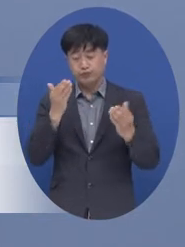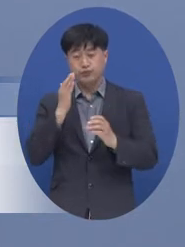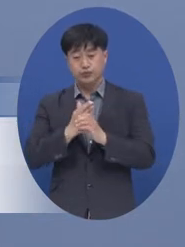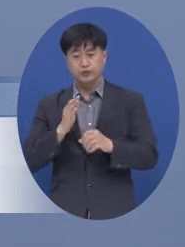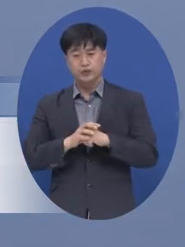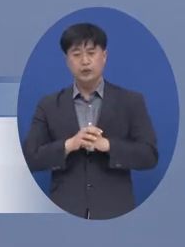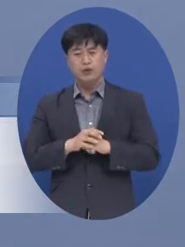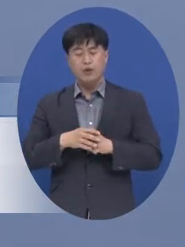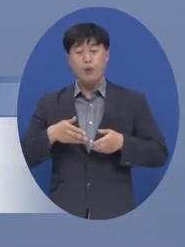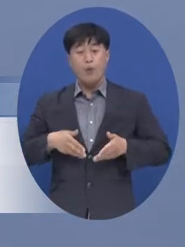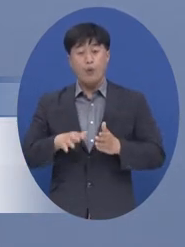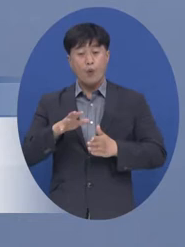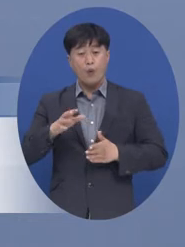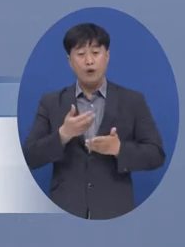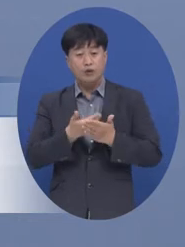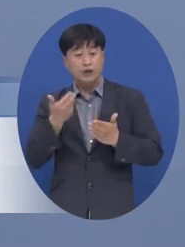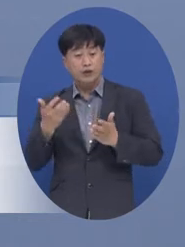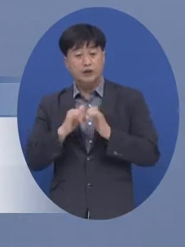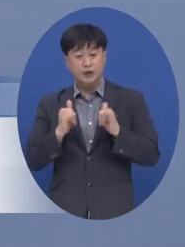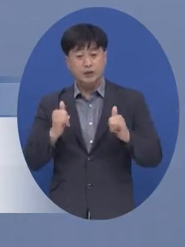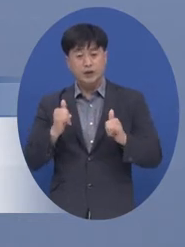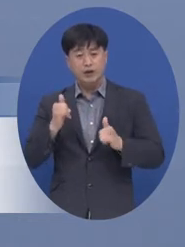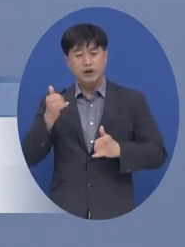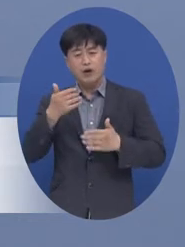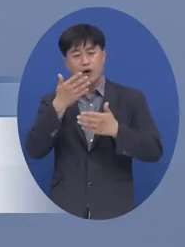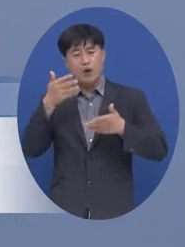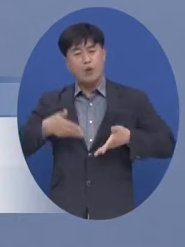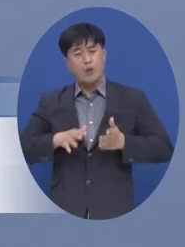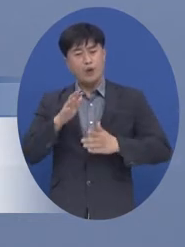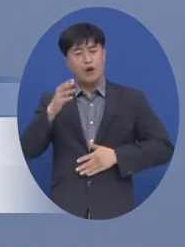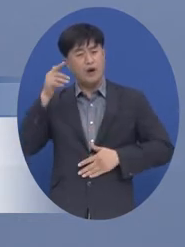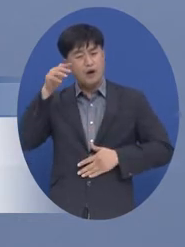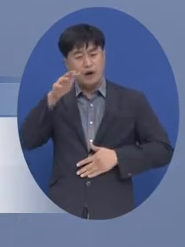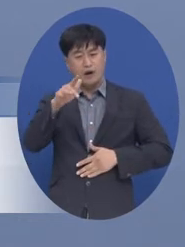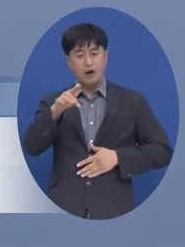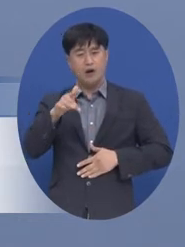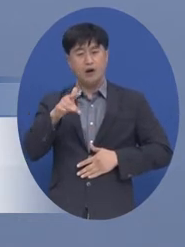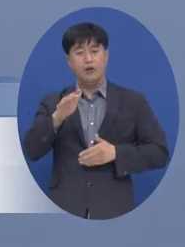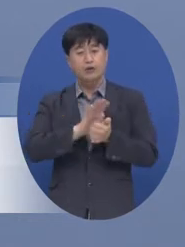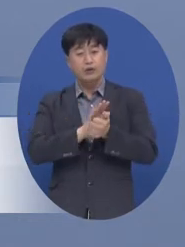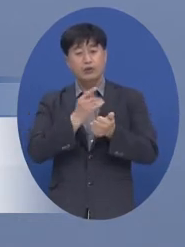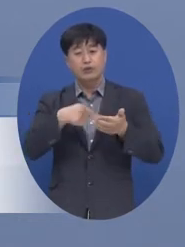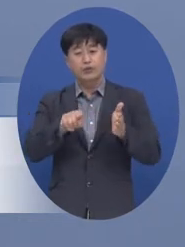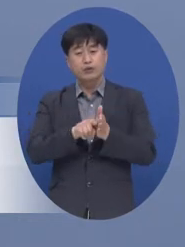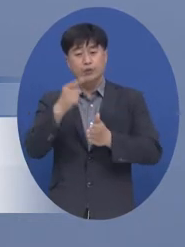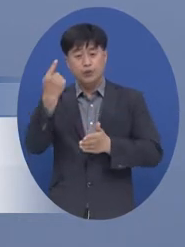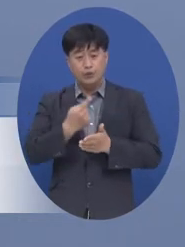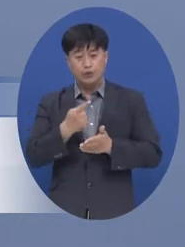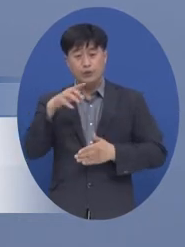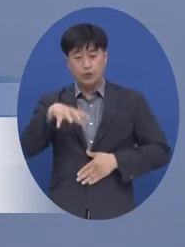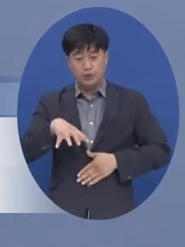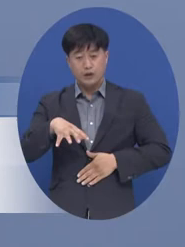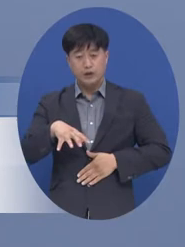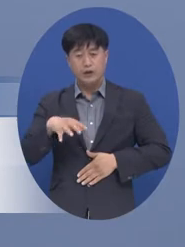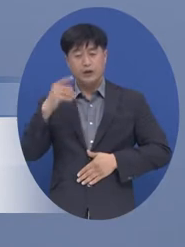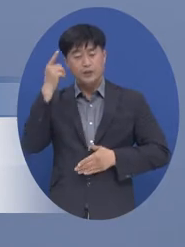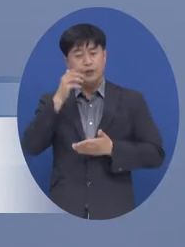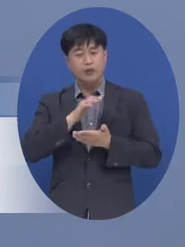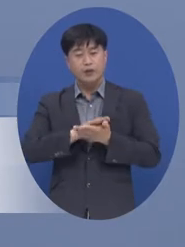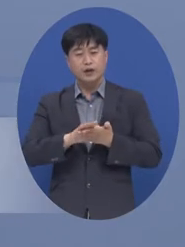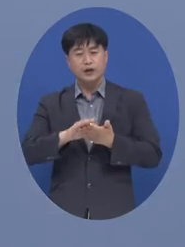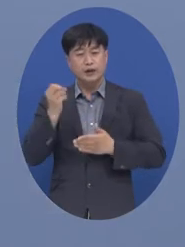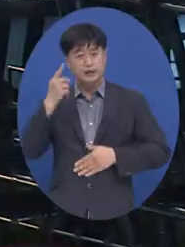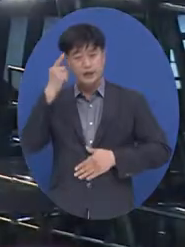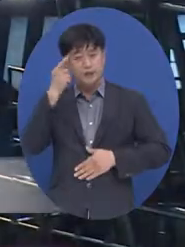시당 님들의 망향의 그리움을 달리 기어스 보시는 이곳에서 한반도의 평화를 다시 한번 생각해 볼 수 있는 기회가 되기를